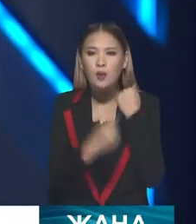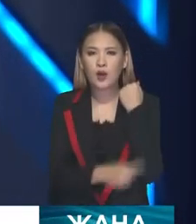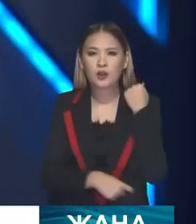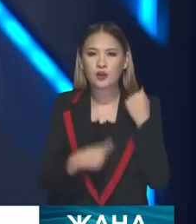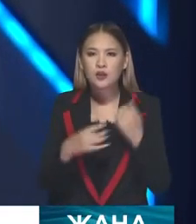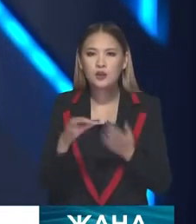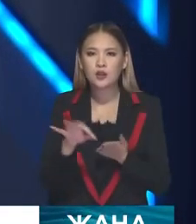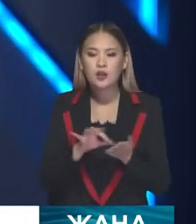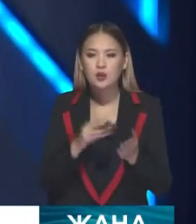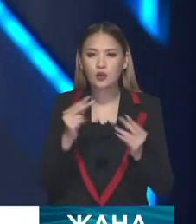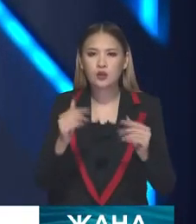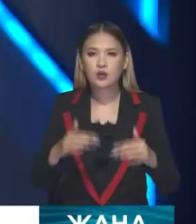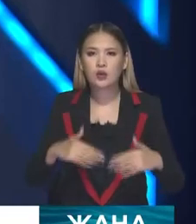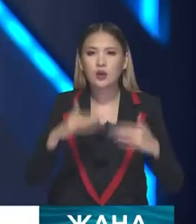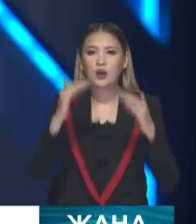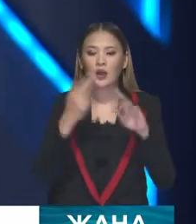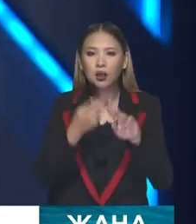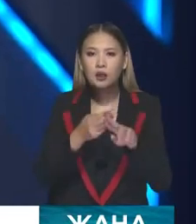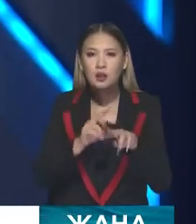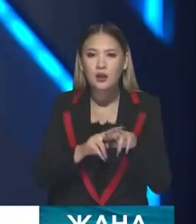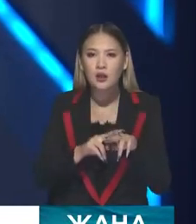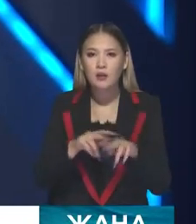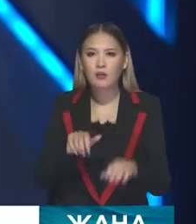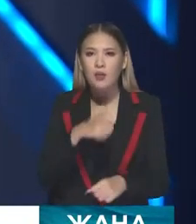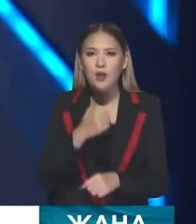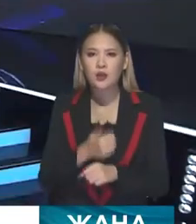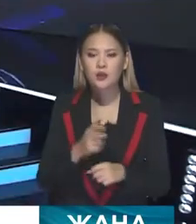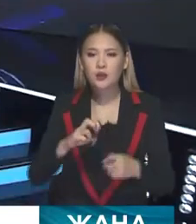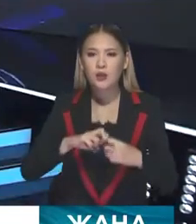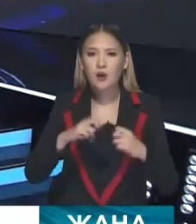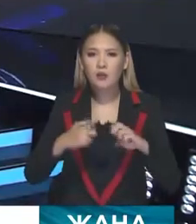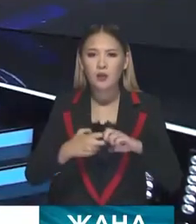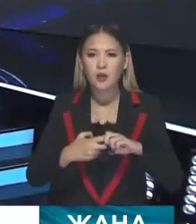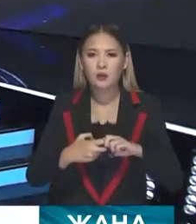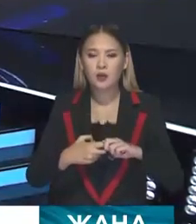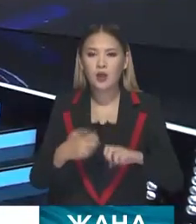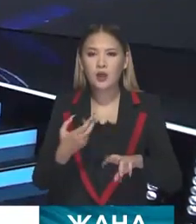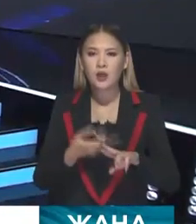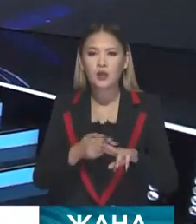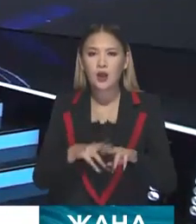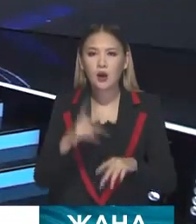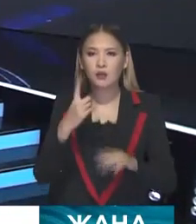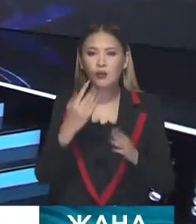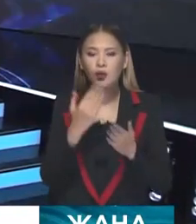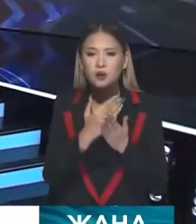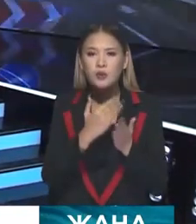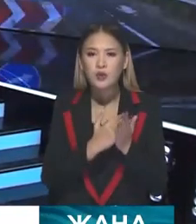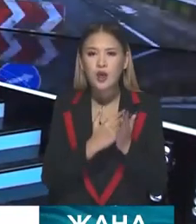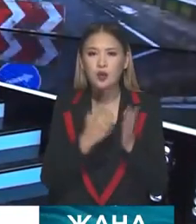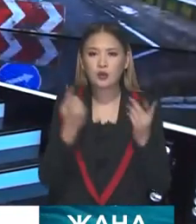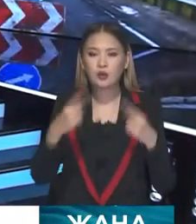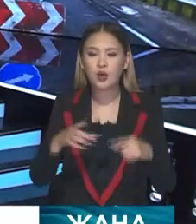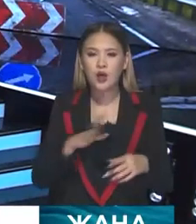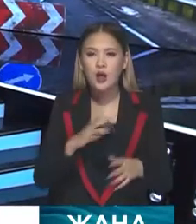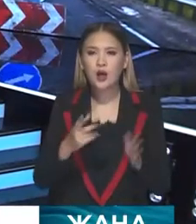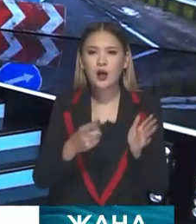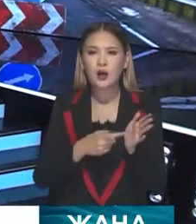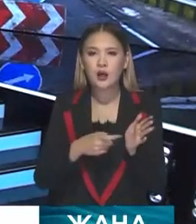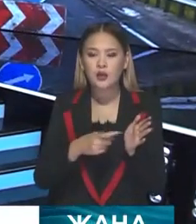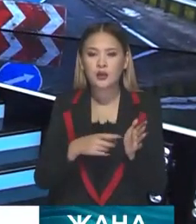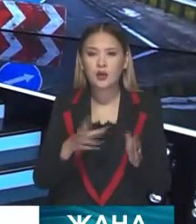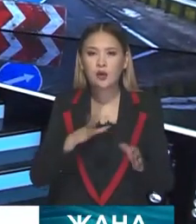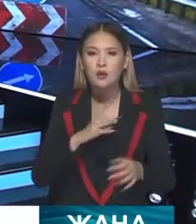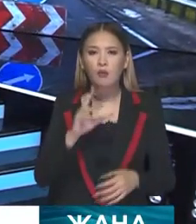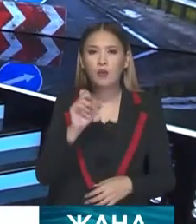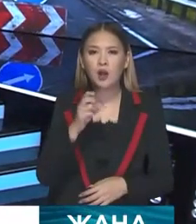кетті. Бұл біздің бүгінгі күнде басты проблема. Егер мен жаңағы біз бір проектінің өзін пример келтірсек, жаңағы Қарағанды, Балқаш, битумды біз